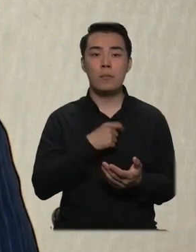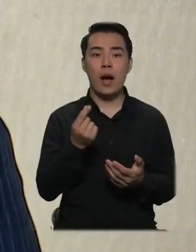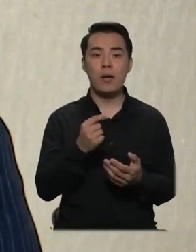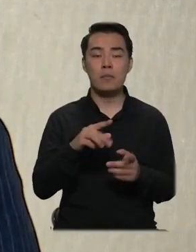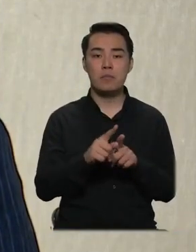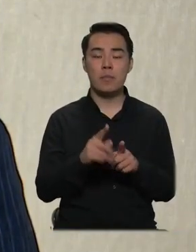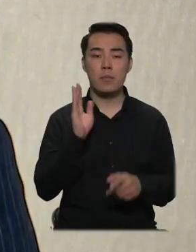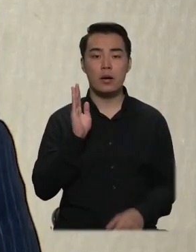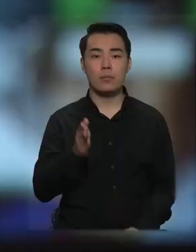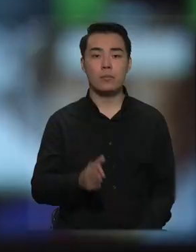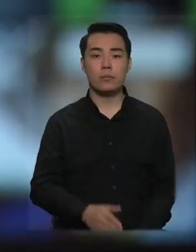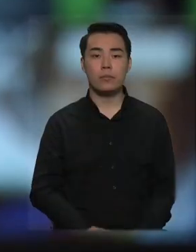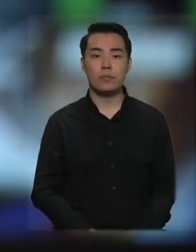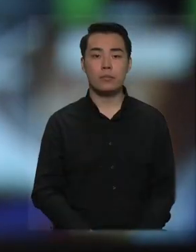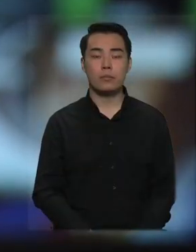мелочь